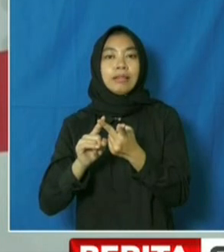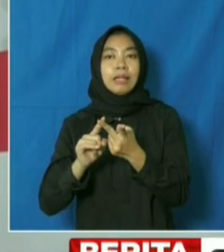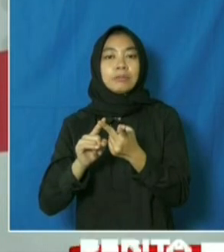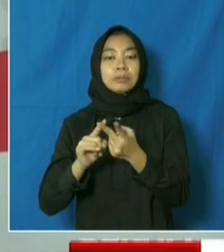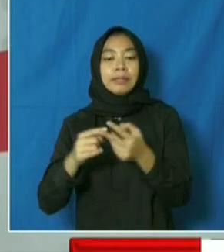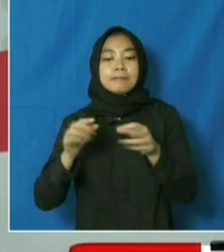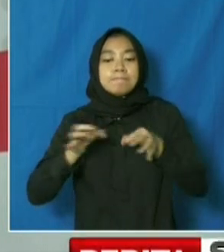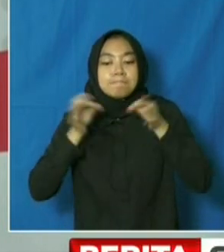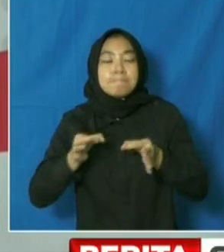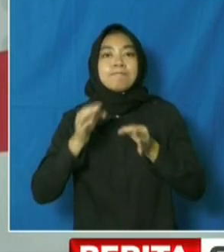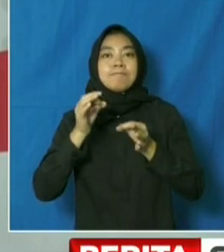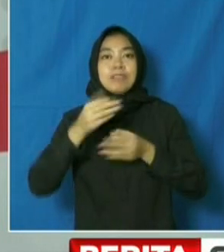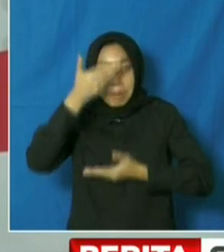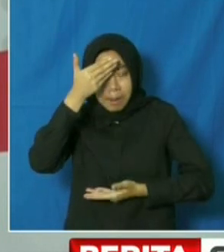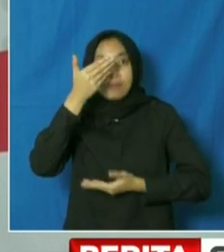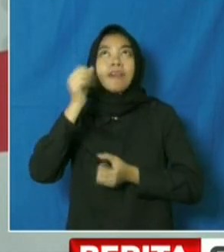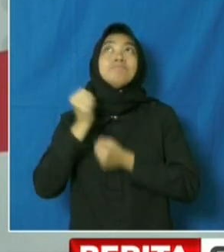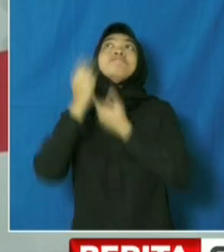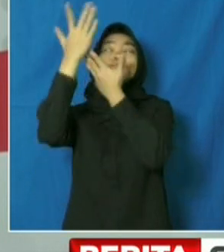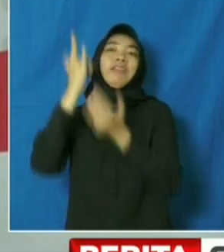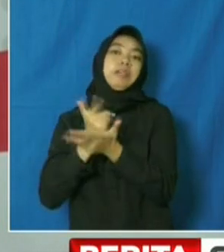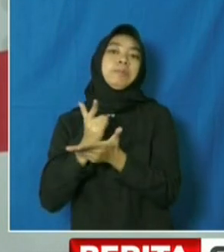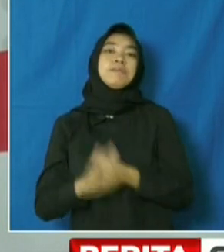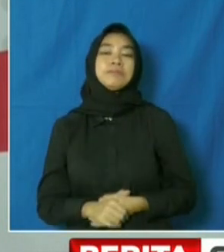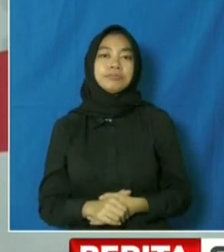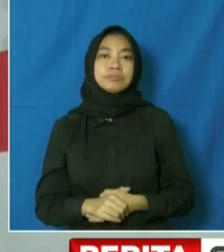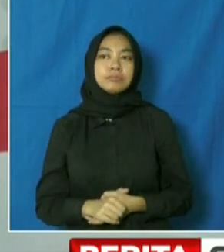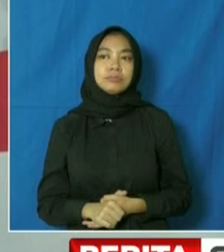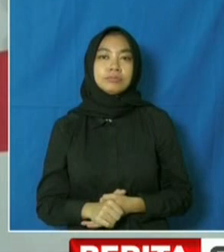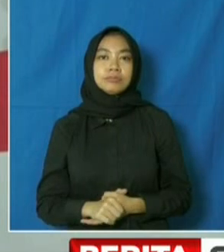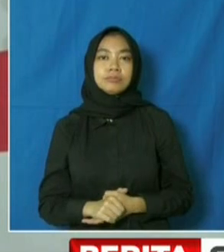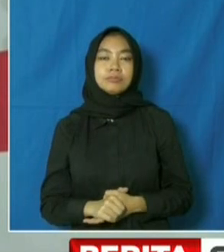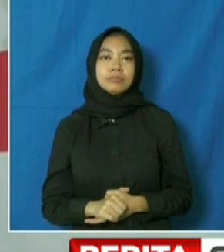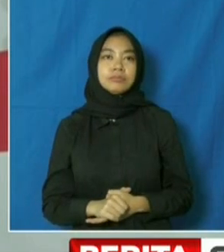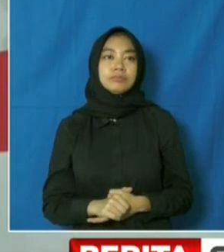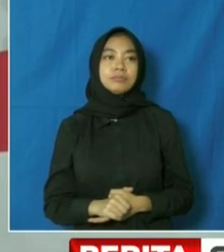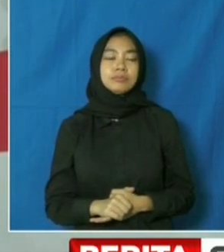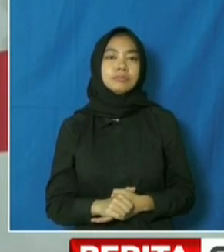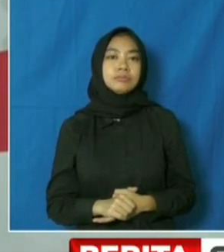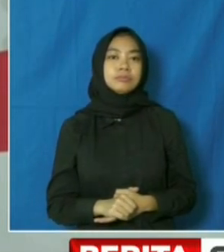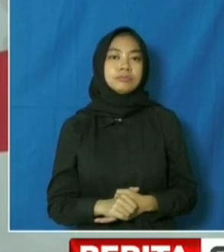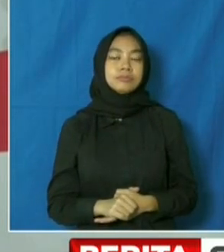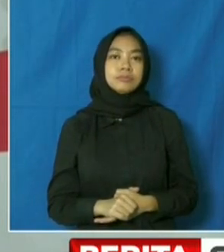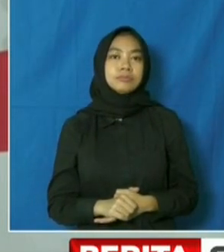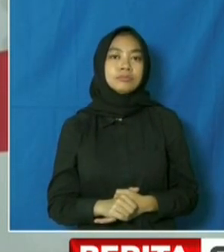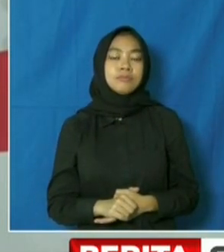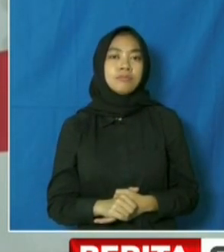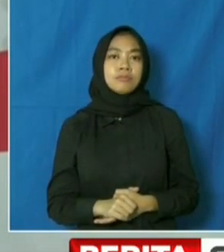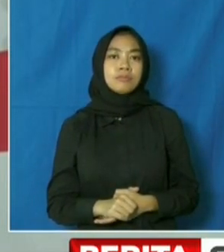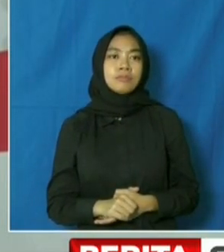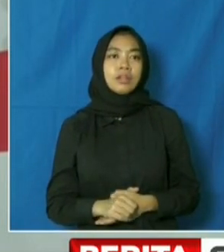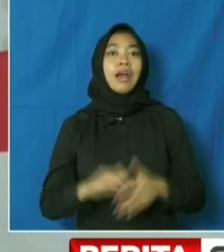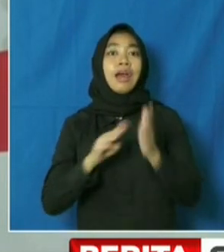menjaga jiwa ada beberapa poin yang perlu kami sampaikan terkait dengan konten fatwa agar